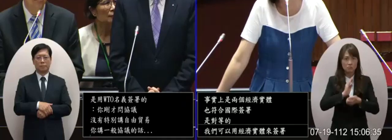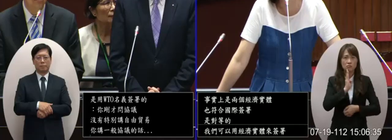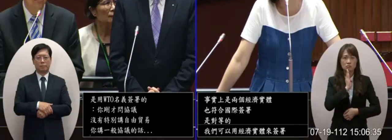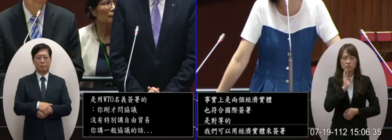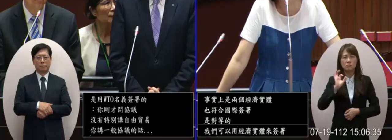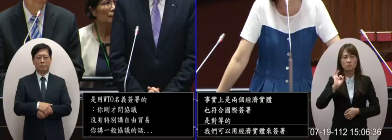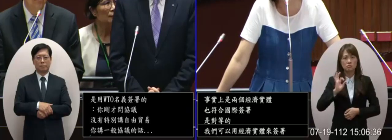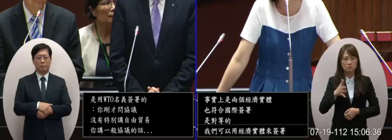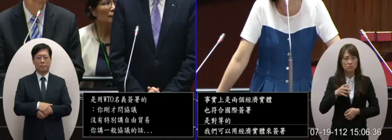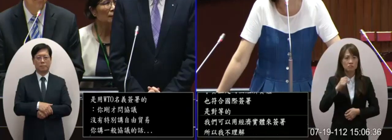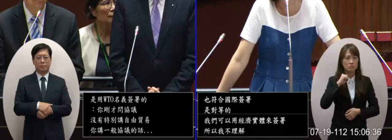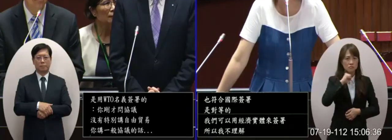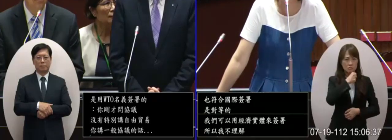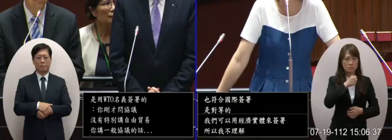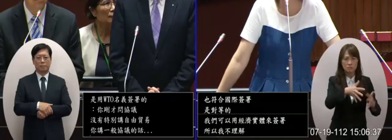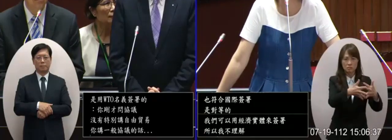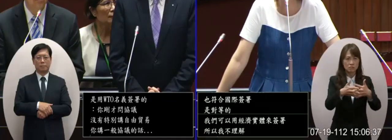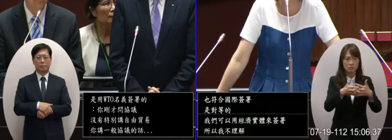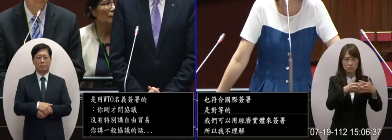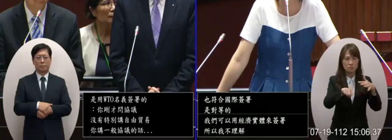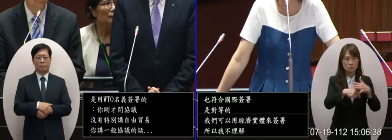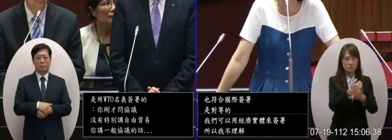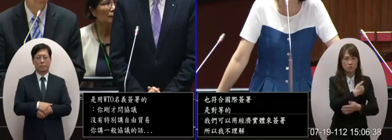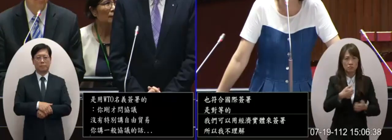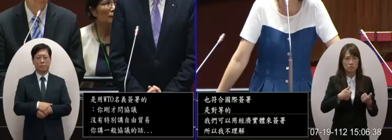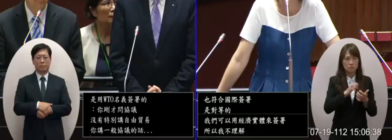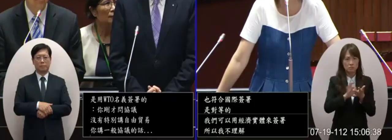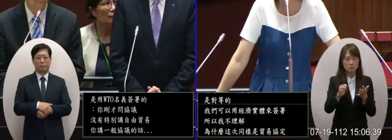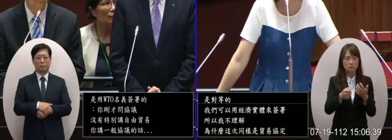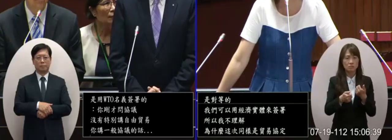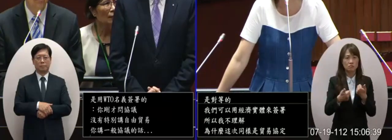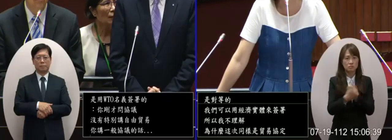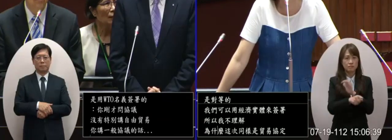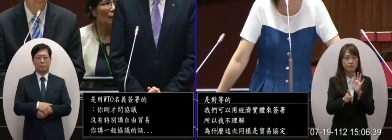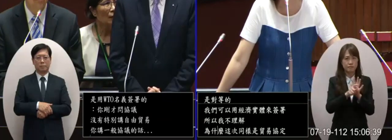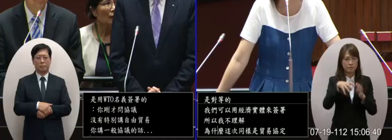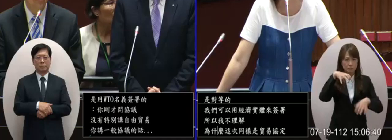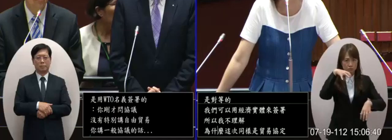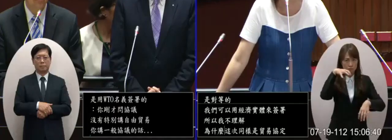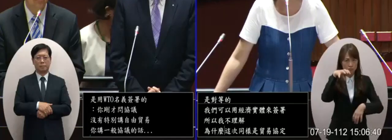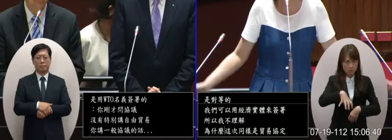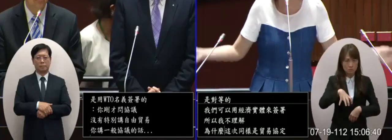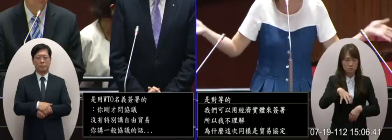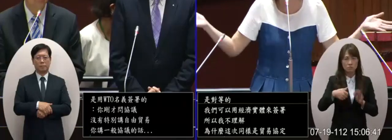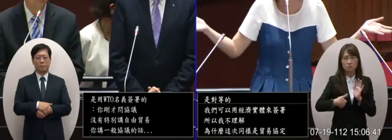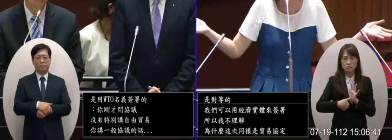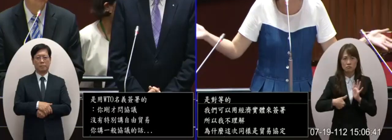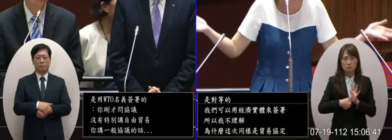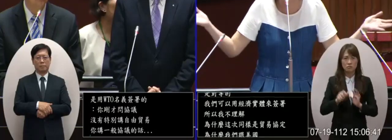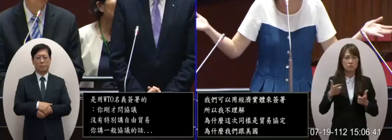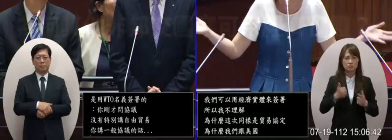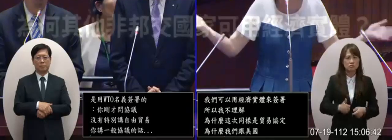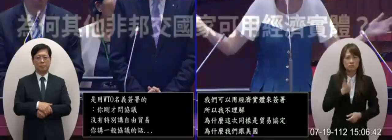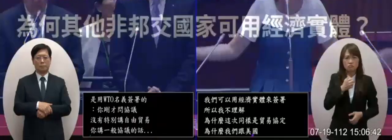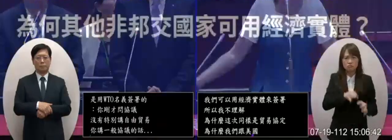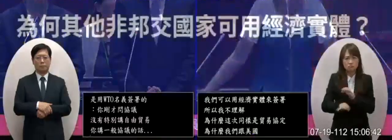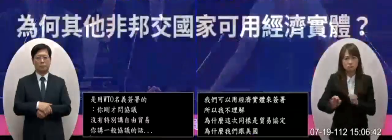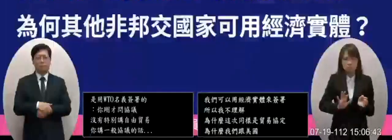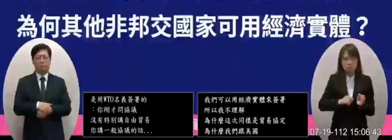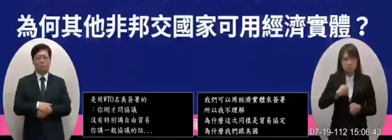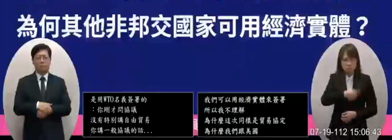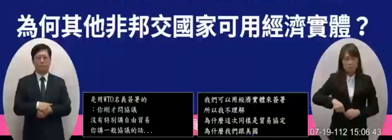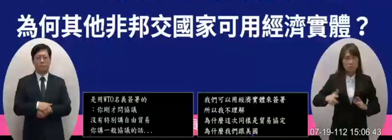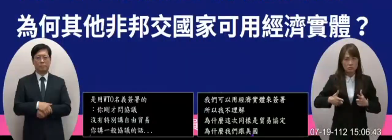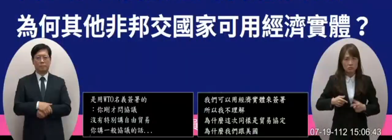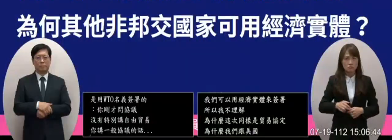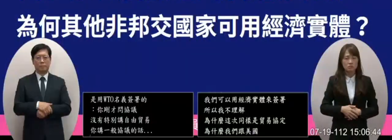什么我们跟美国就只能用代表处，一个完全不是经济体，也完全不是在 WTO 架构下来